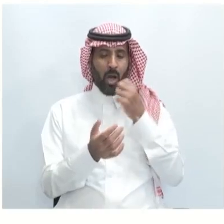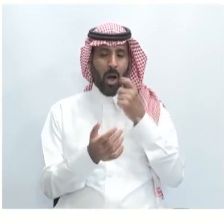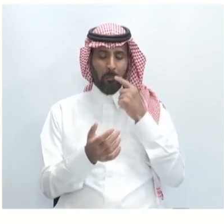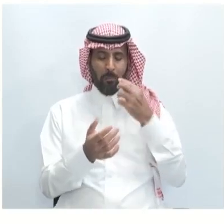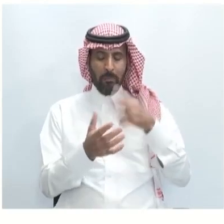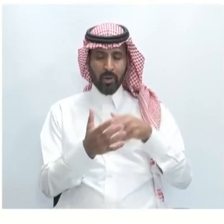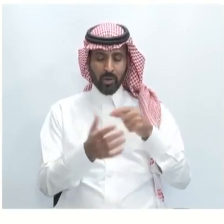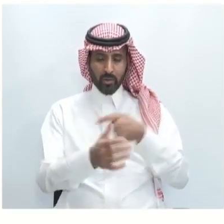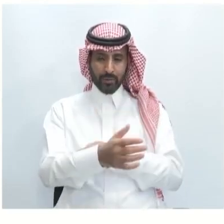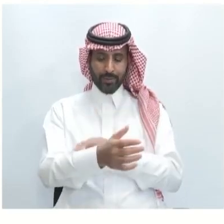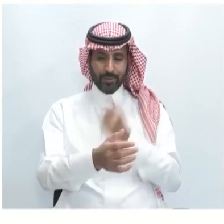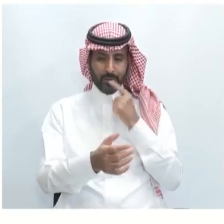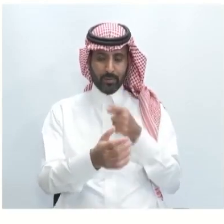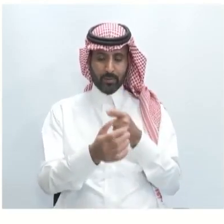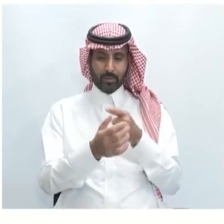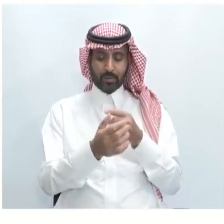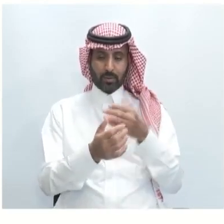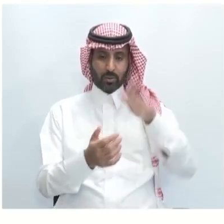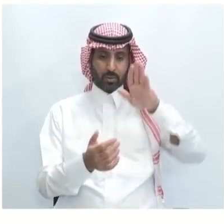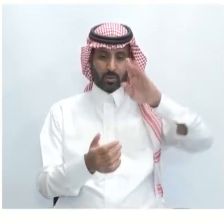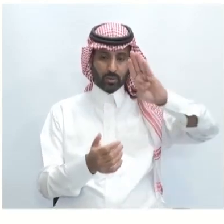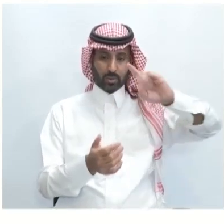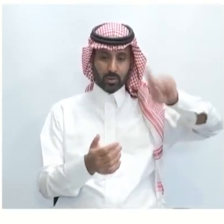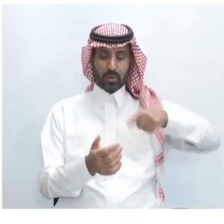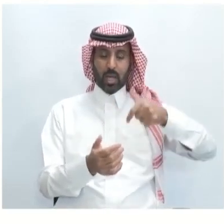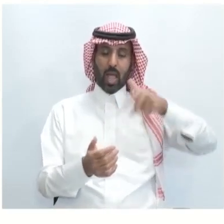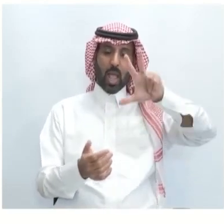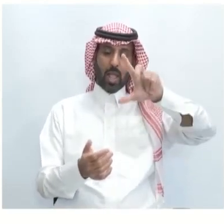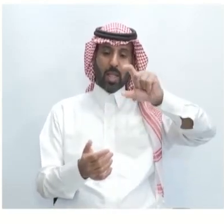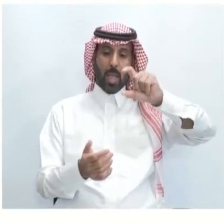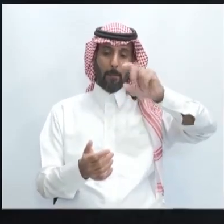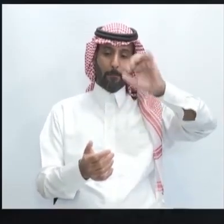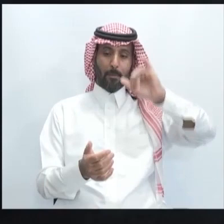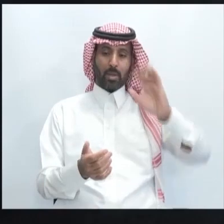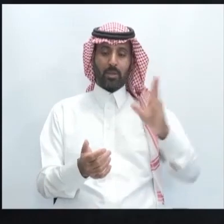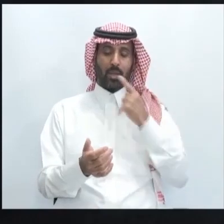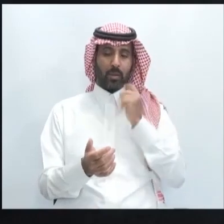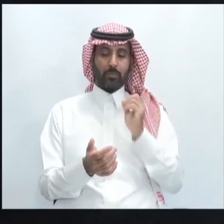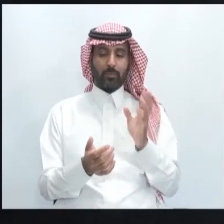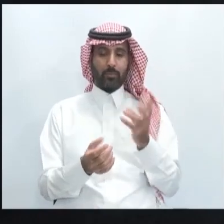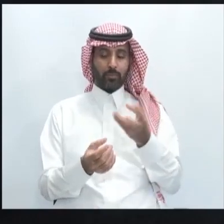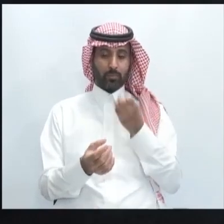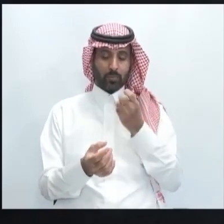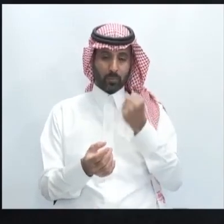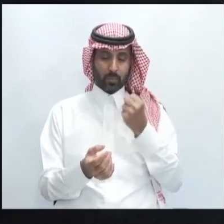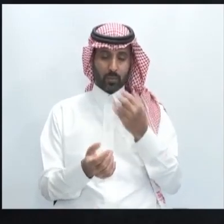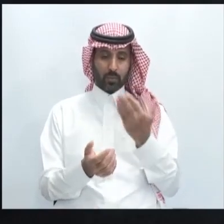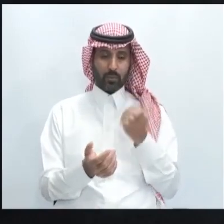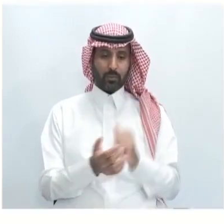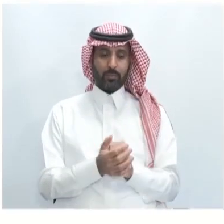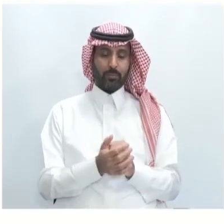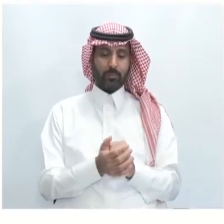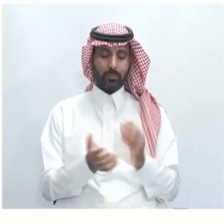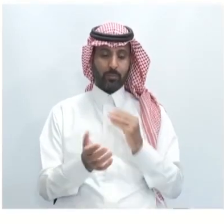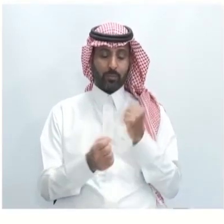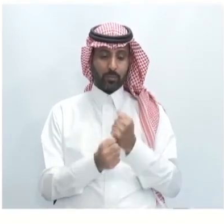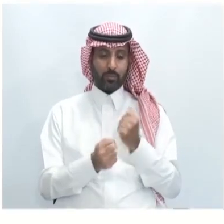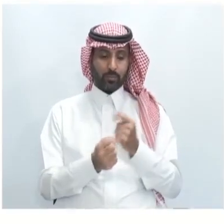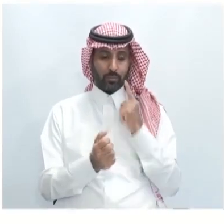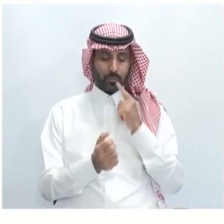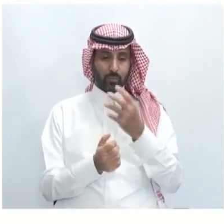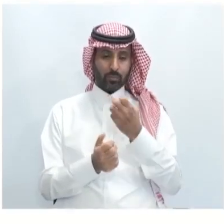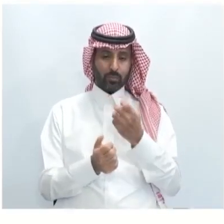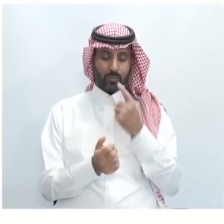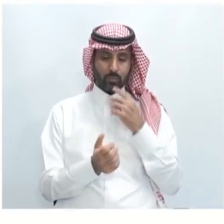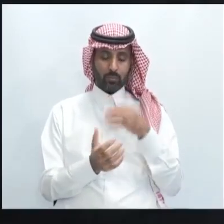لذلك يسمى بسكر الدم ومصدر للطاقه هذا هو وظيفته بما